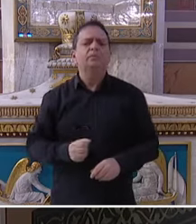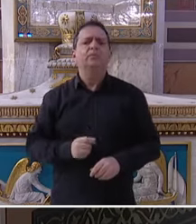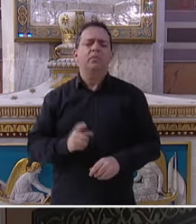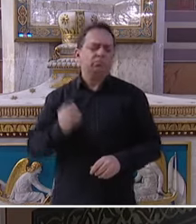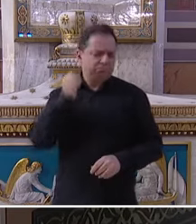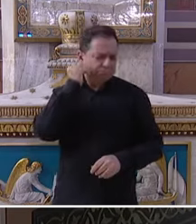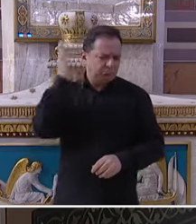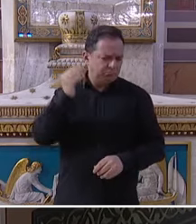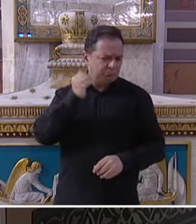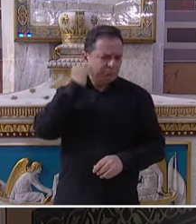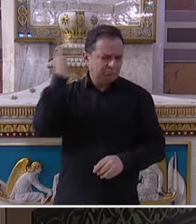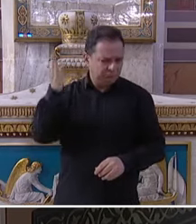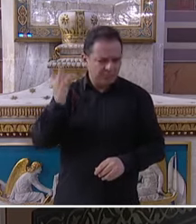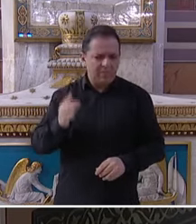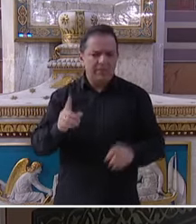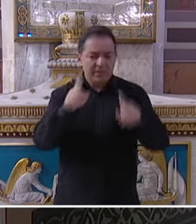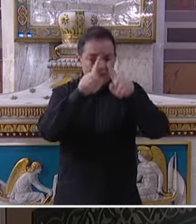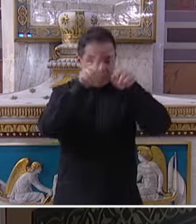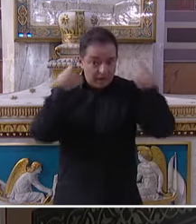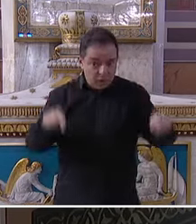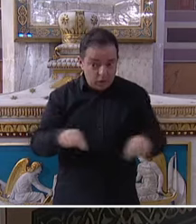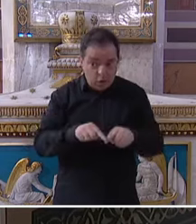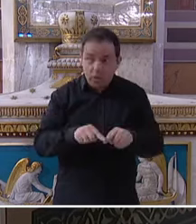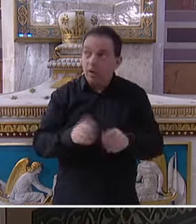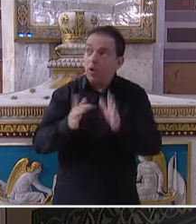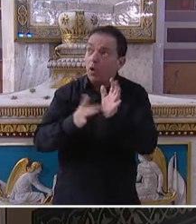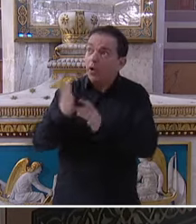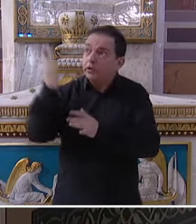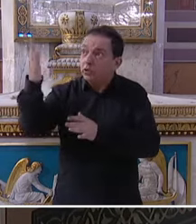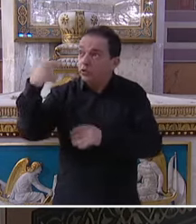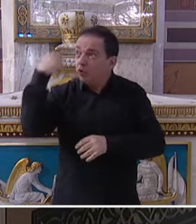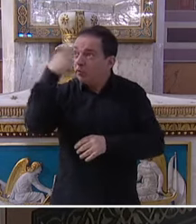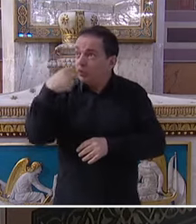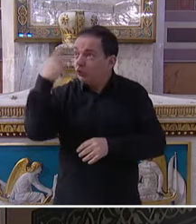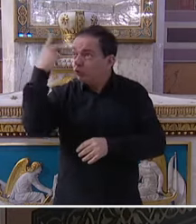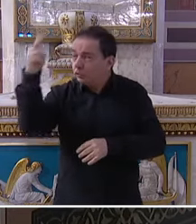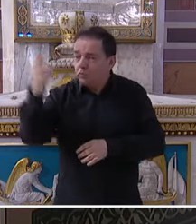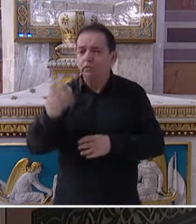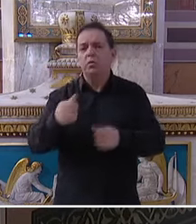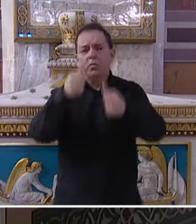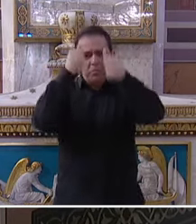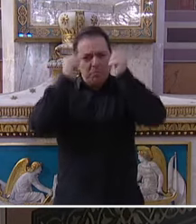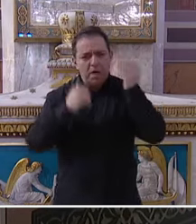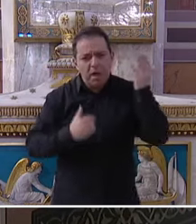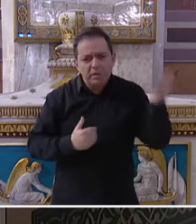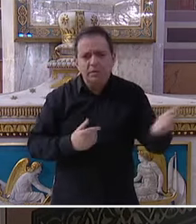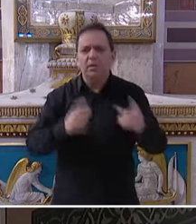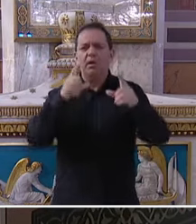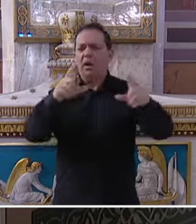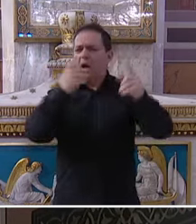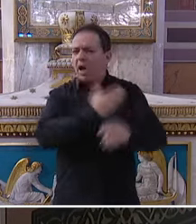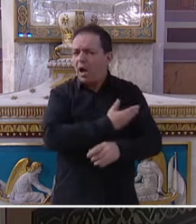επιτρεπτή η απεικόνηση του Ιησού Χριστού, της Υπεραγίας Θεοτόκου και